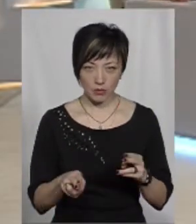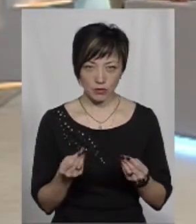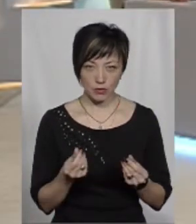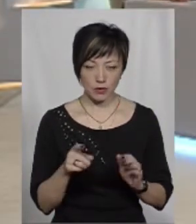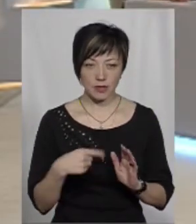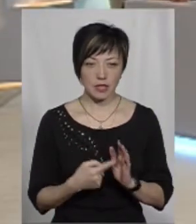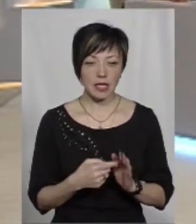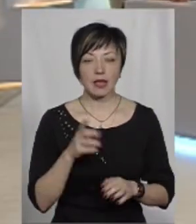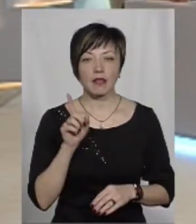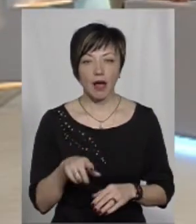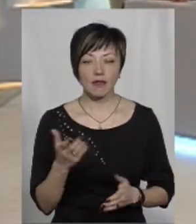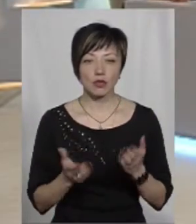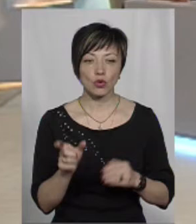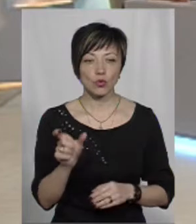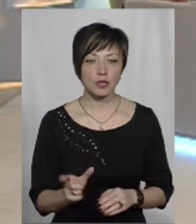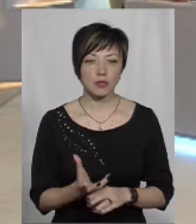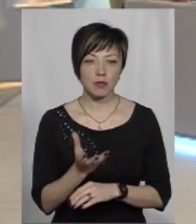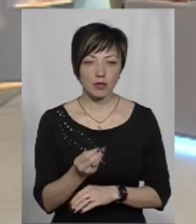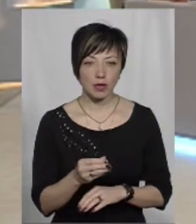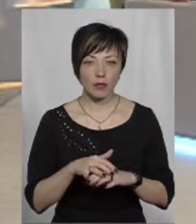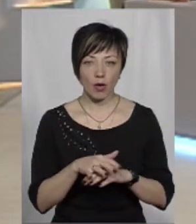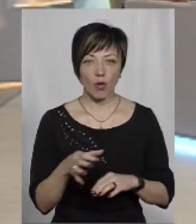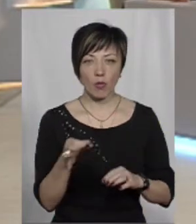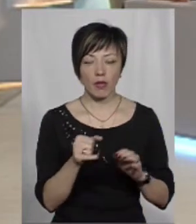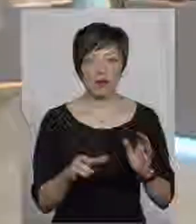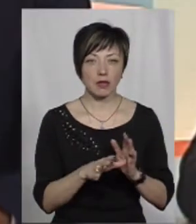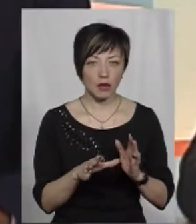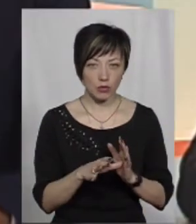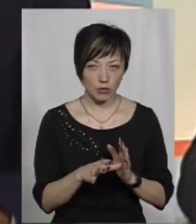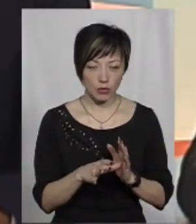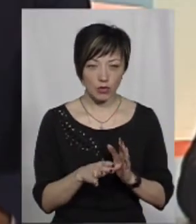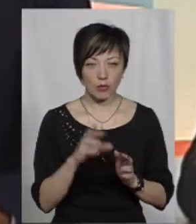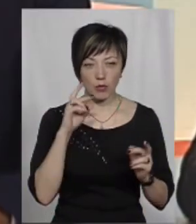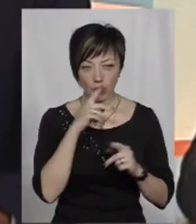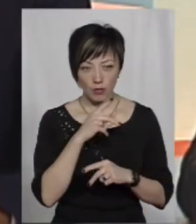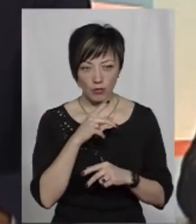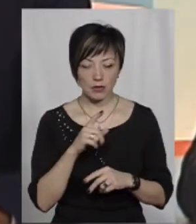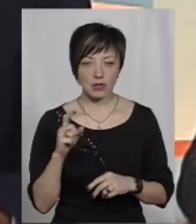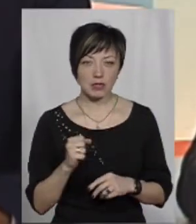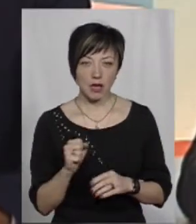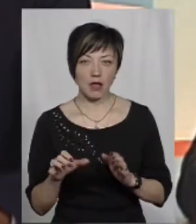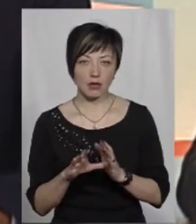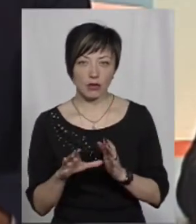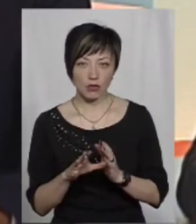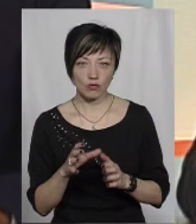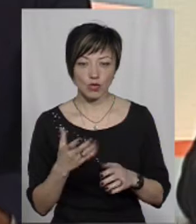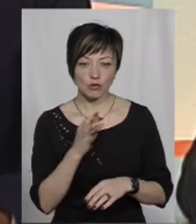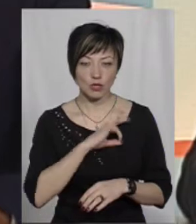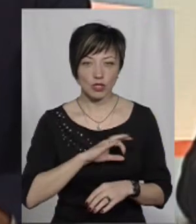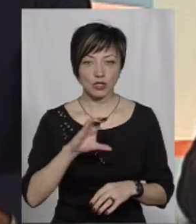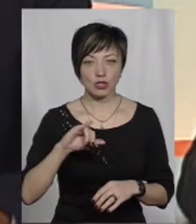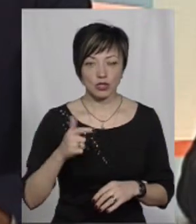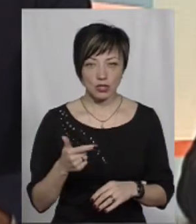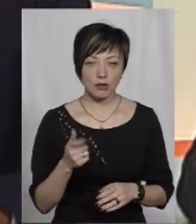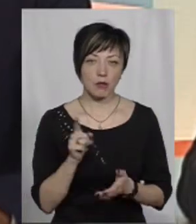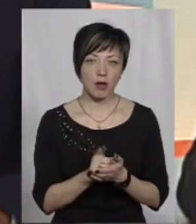не подінуться? Навіть якщо людина заплатила на рахунок Хмельницькобленерго помилково за електричну енергію, яку вже спожила в